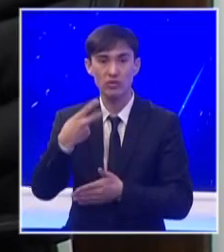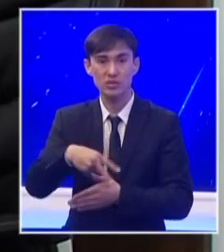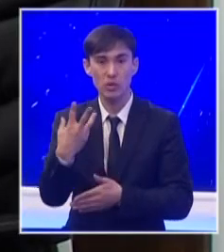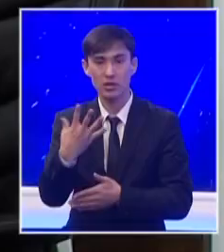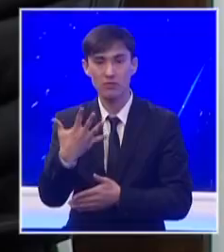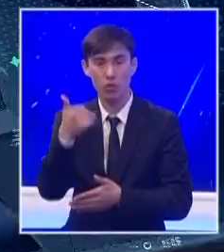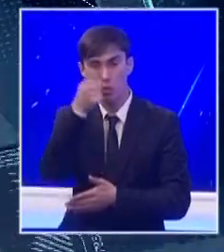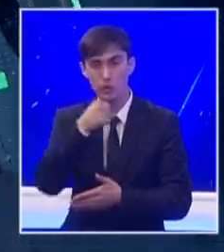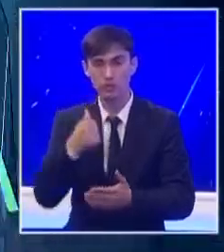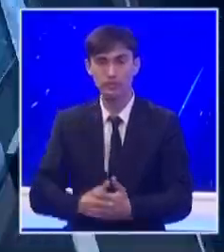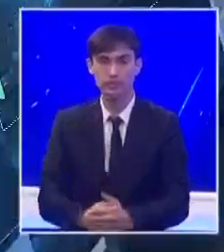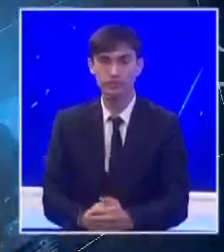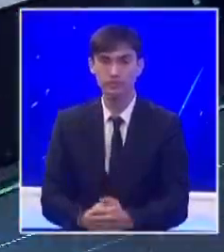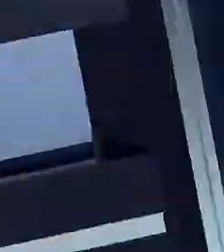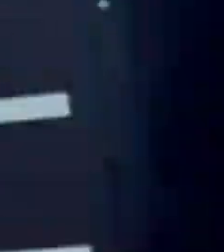2025 года.